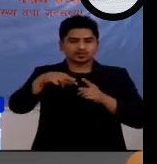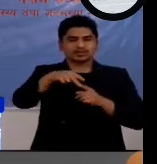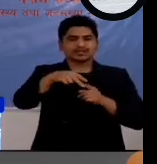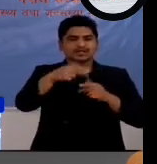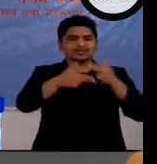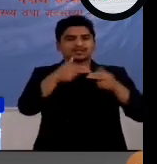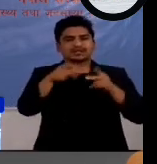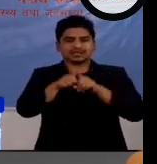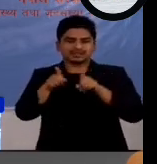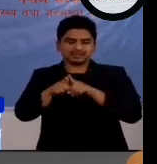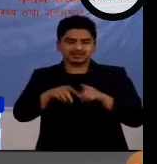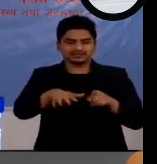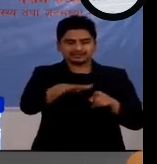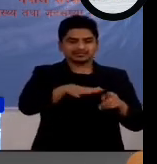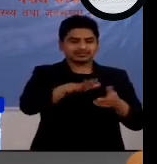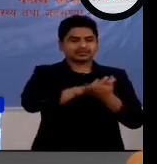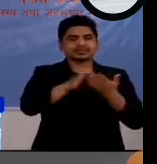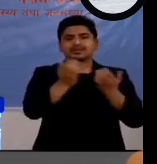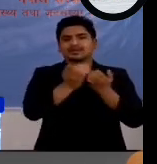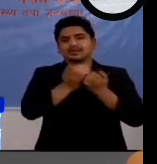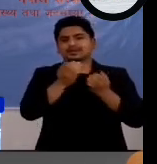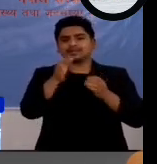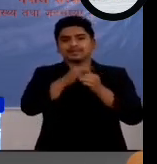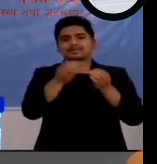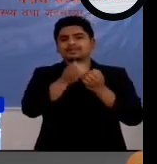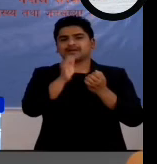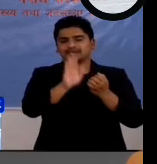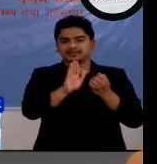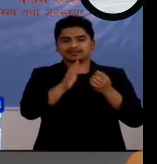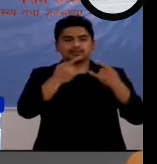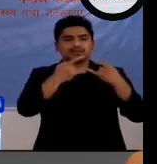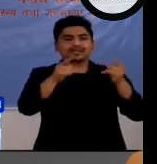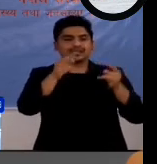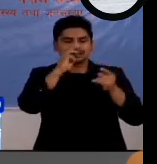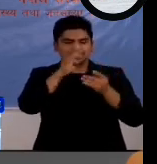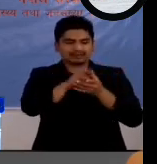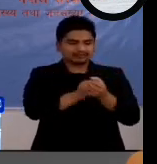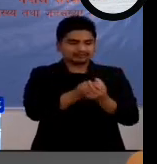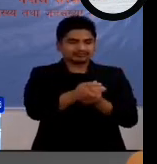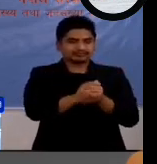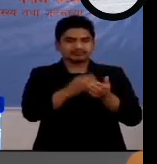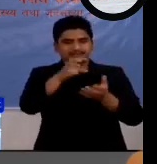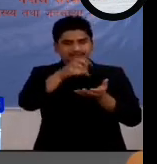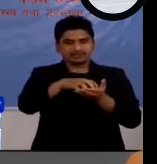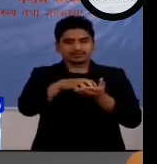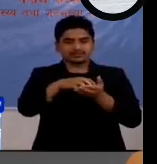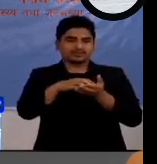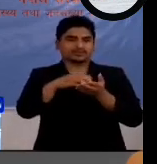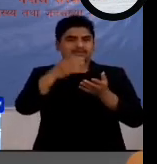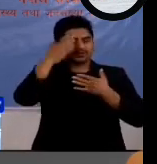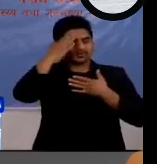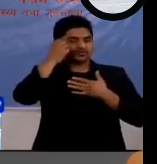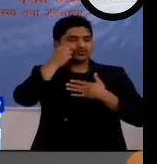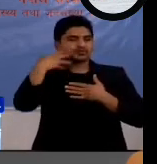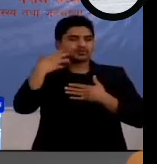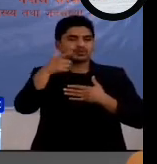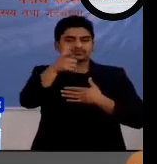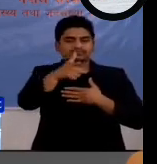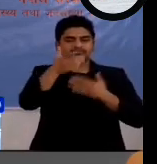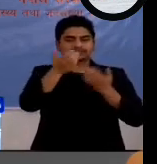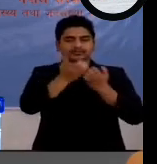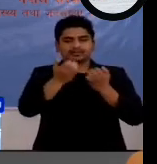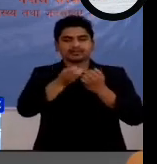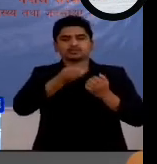पनि स्यानिटाइज गर्न मिल्ने चाहिँ त्यो हामीले सुरु गरेका छौं। अस्पतालको मूलद्वारमा हात धुने स्टेसन सँगै चाहिँ ज्वरोलाई स्क्रिनिङ गर्ने, ज्वरो र